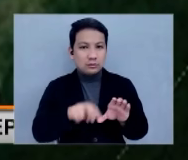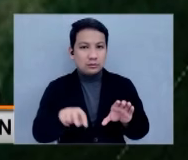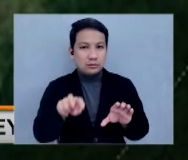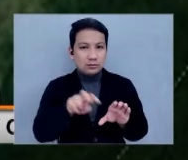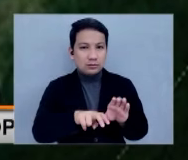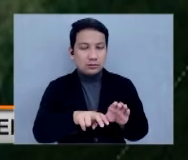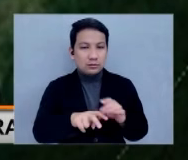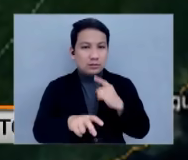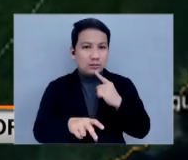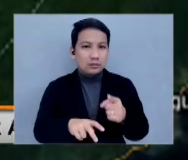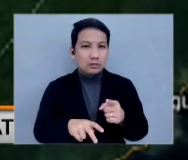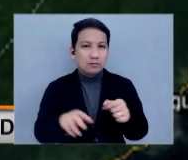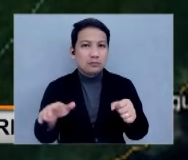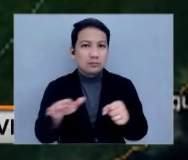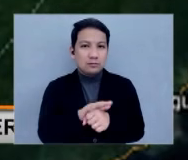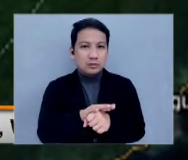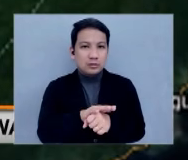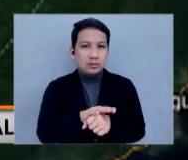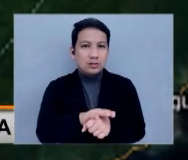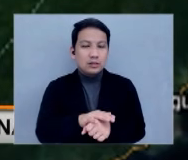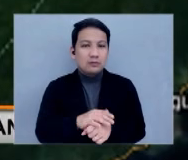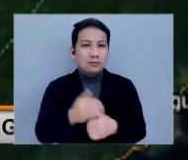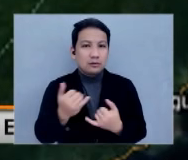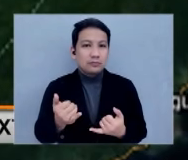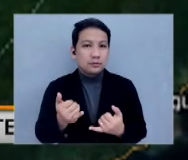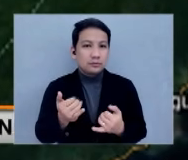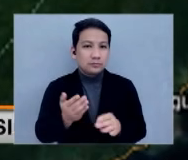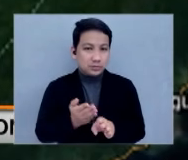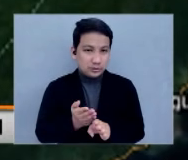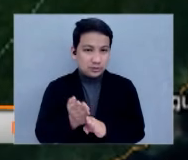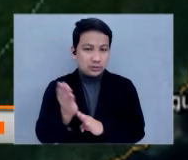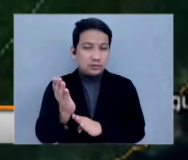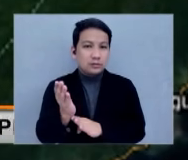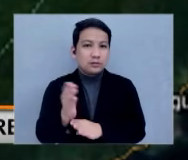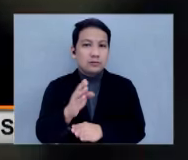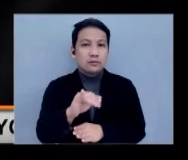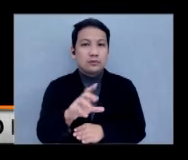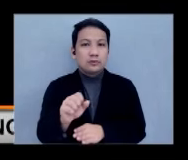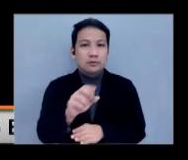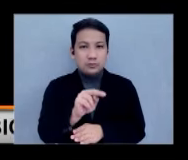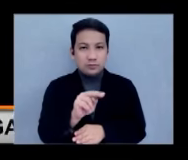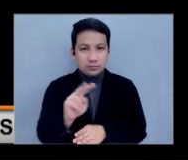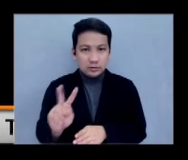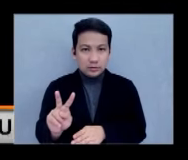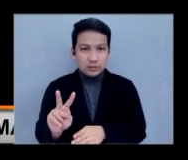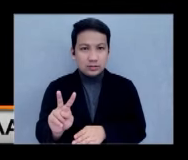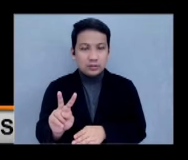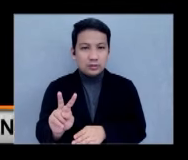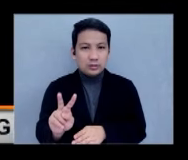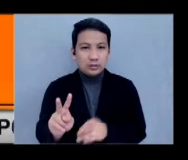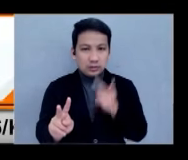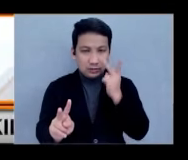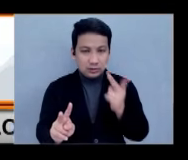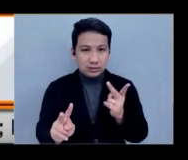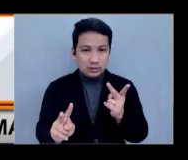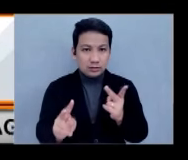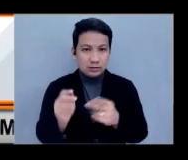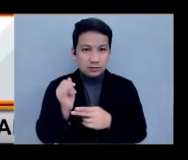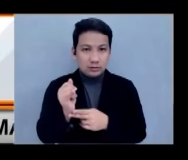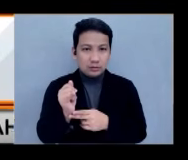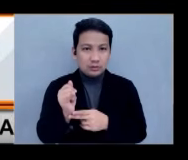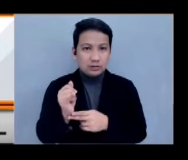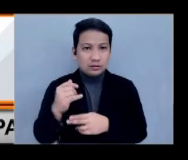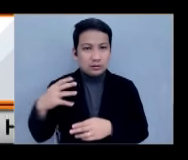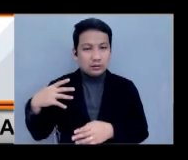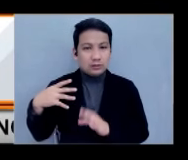driver na puno pa rin ito. Dito na dumiretso ang mga suspect sa Bayumbong, Nueva Vizcaya. Nakuhaan pa nga ng dashcam ng bus ang pag-abang ng mga suspect